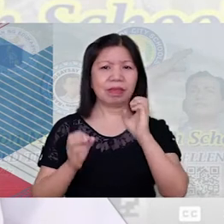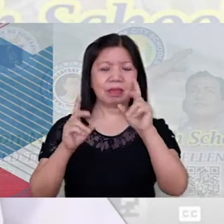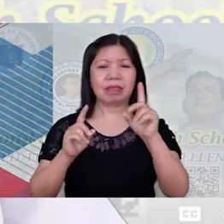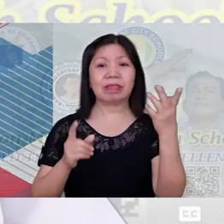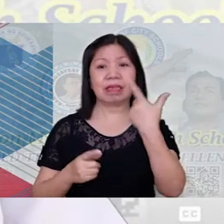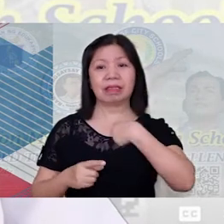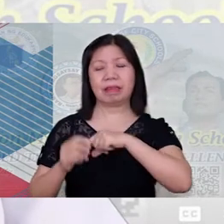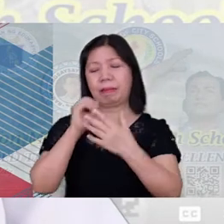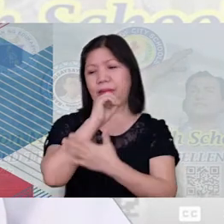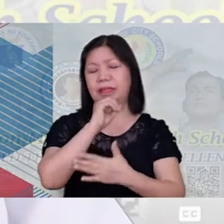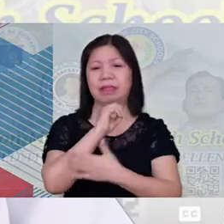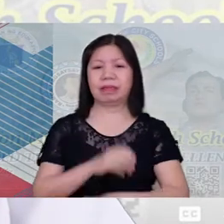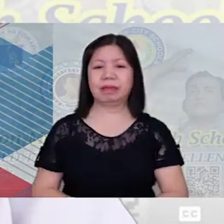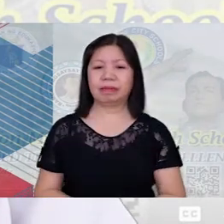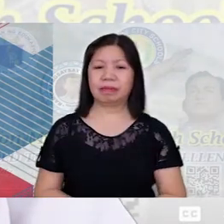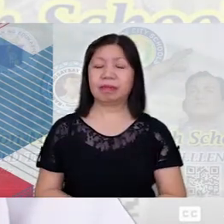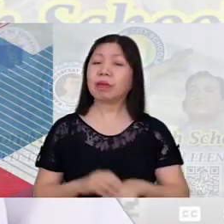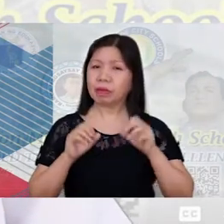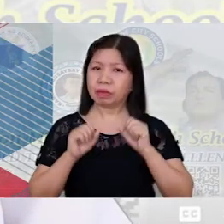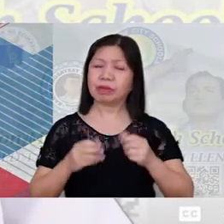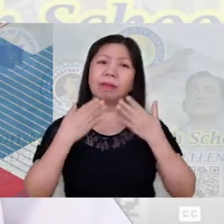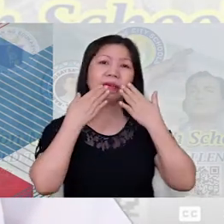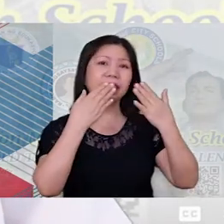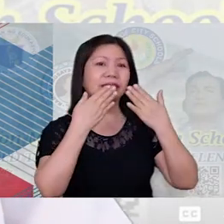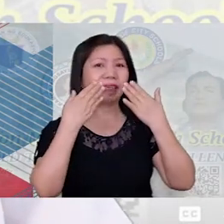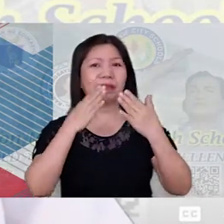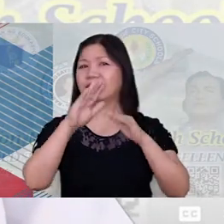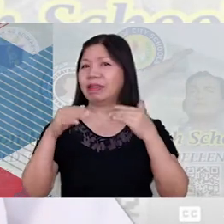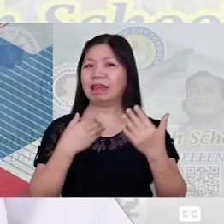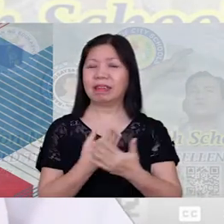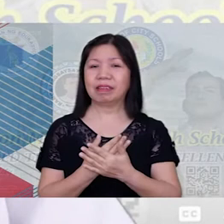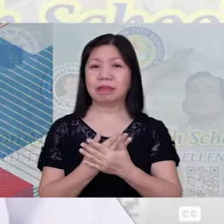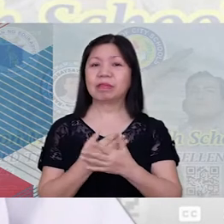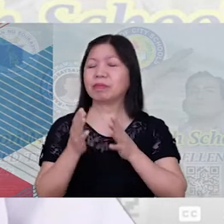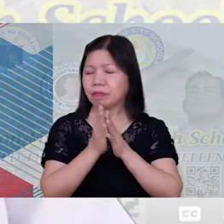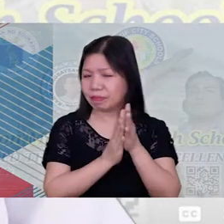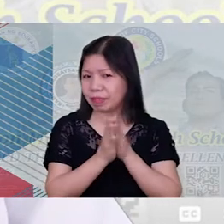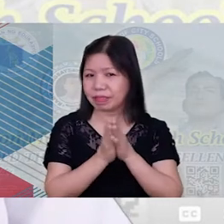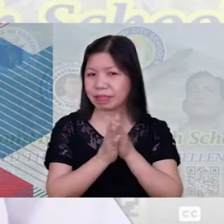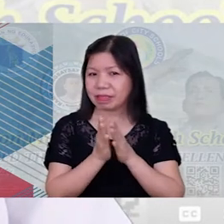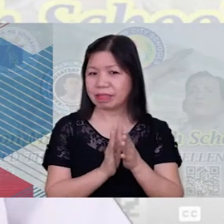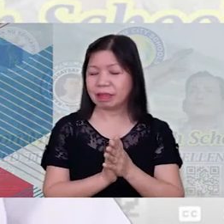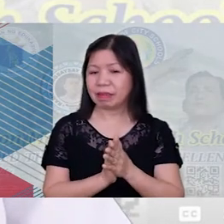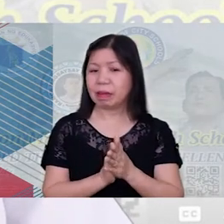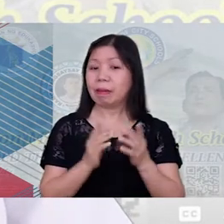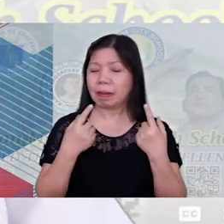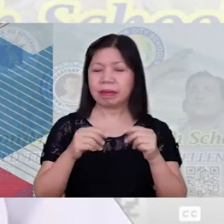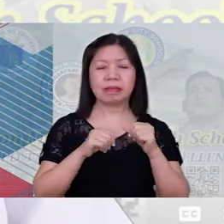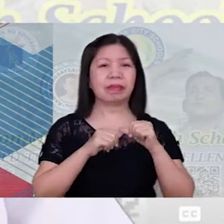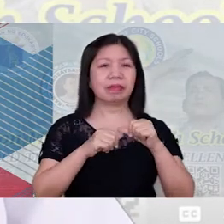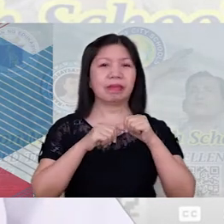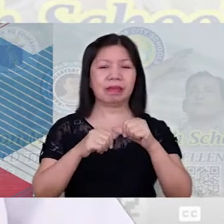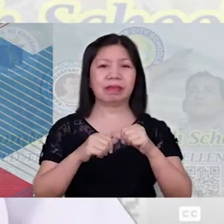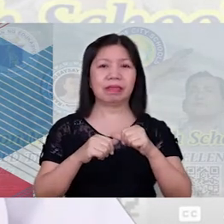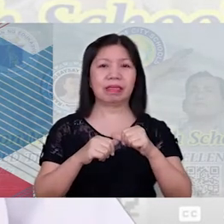sa ating bansa. Kaya naman, pasasalamat po sa lahat ng inyong pagsisikap para may